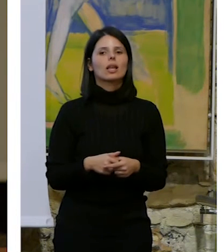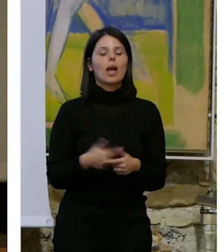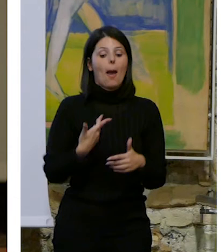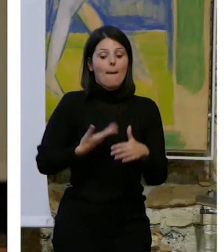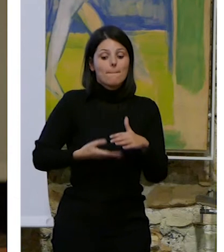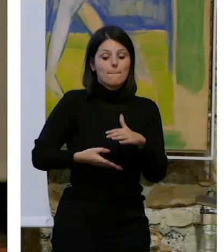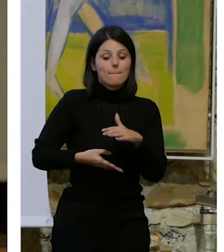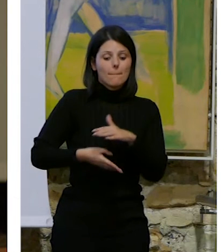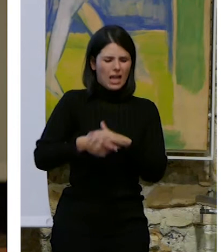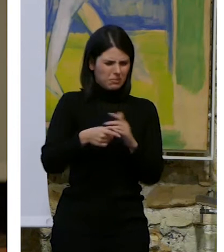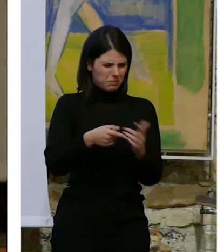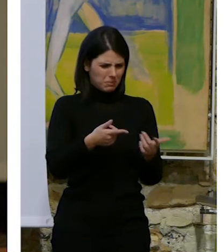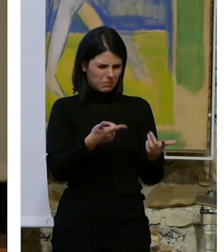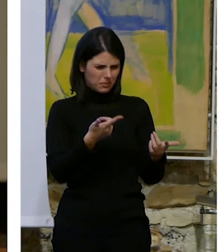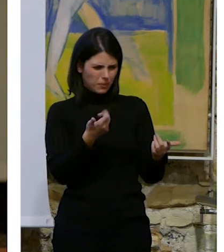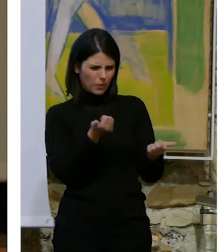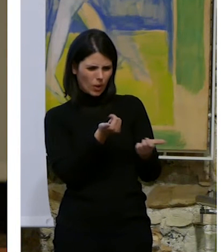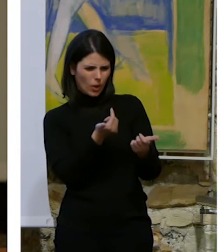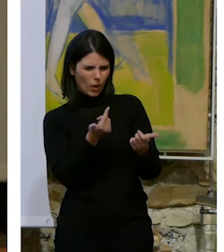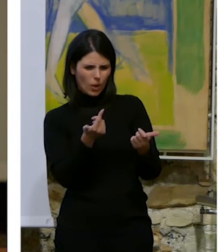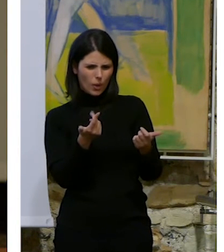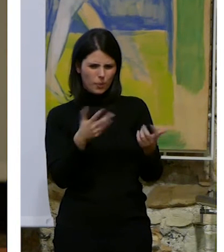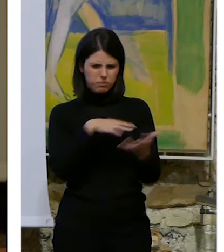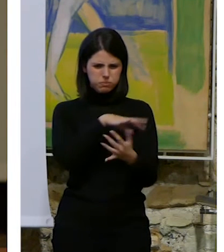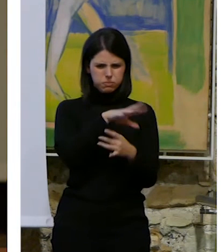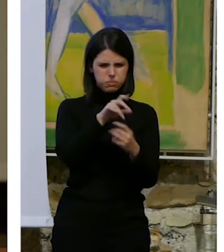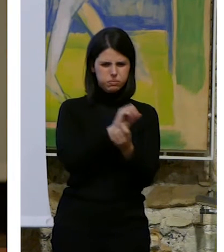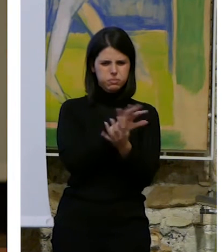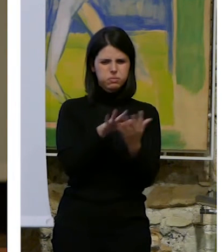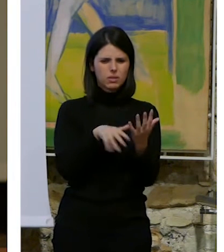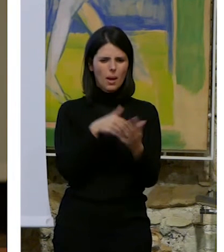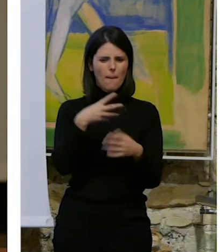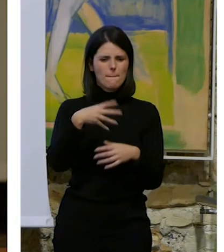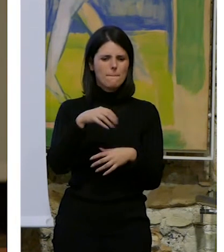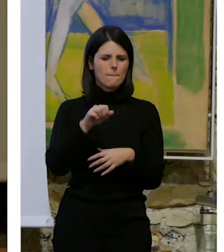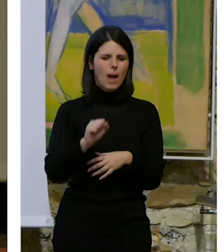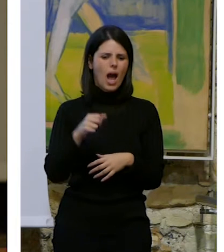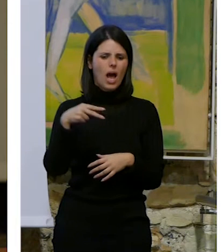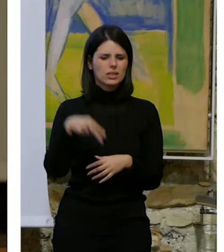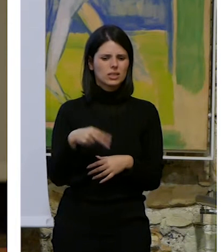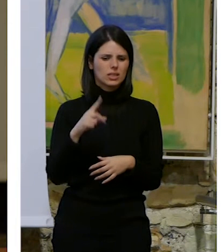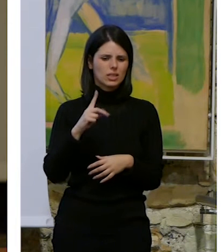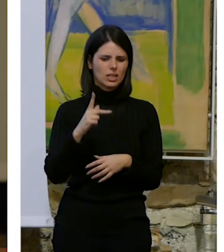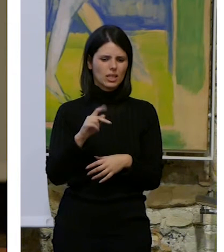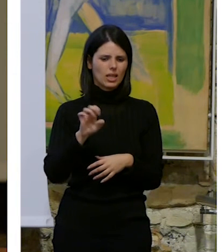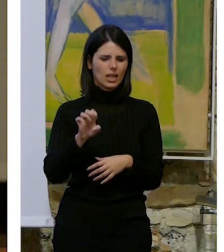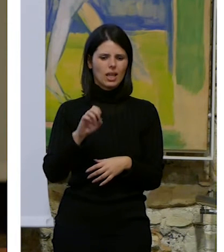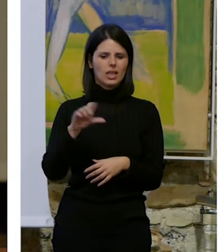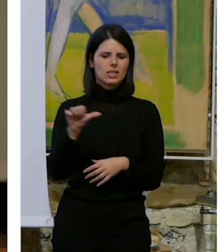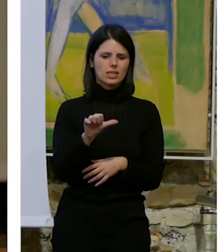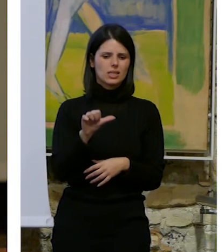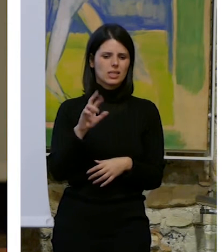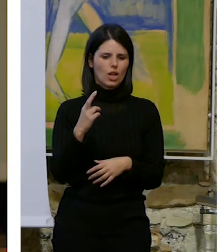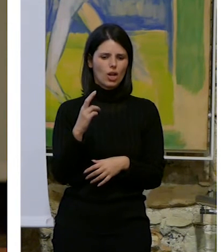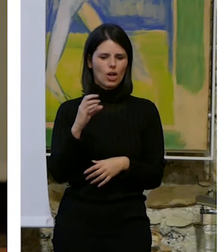da questa roba strana che sono i fratelli di Mandelbrot. Mandelbrot è un matematico della prima metà del XX secolo, anche un